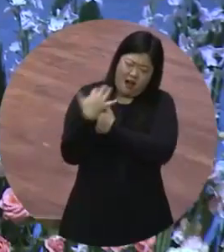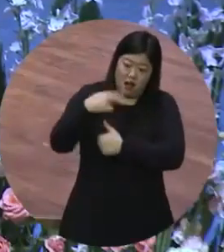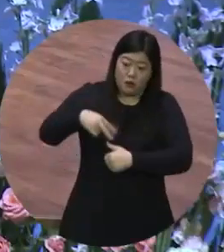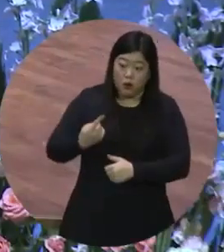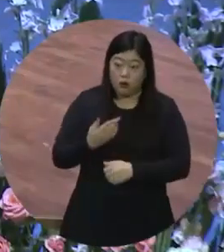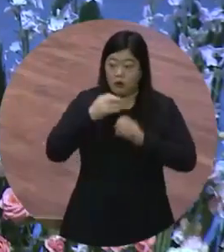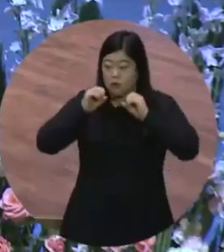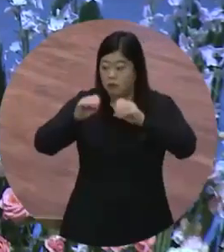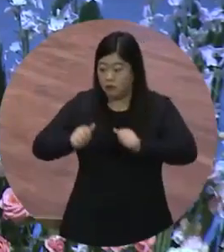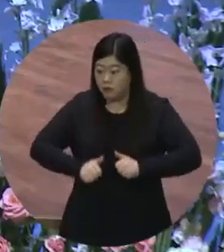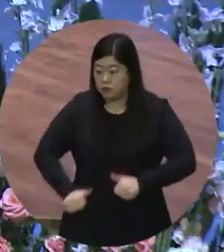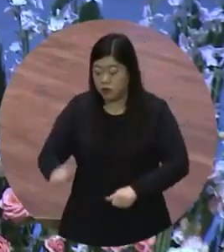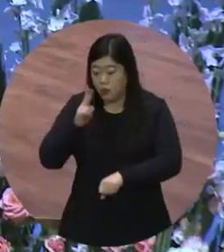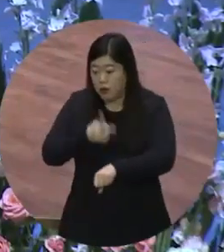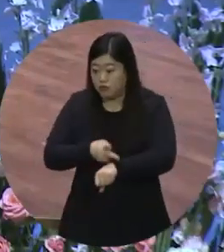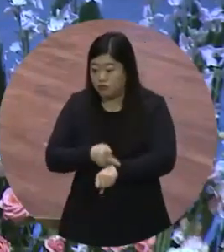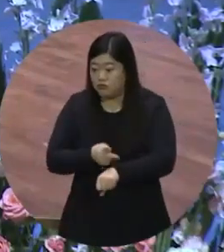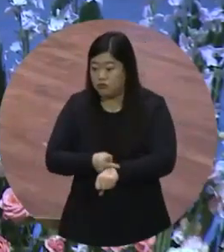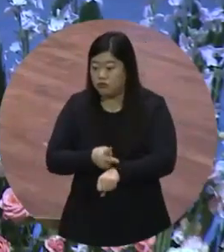추적되어 가지고 그렇게